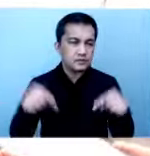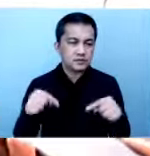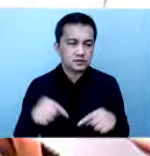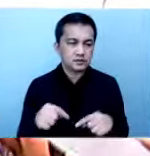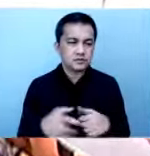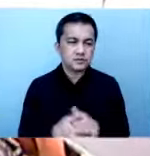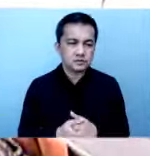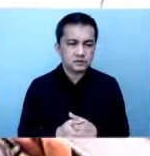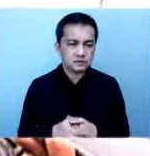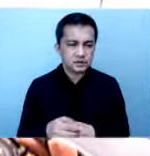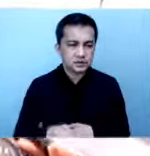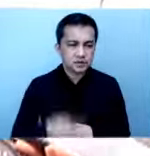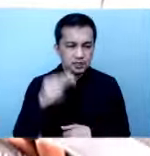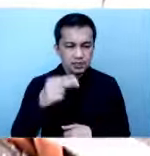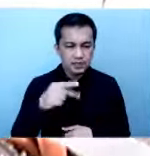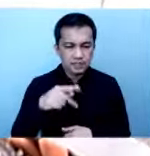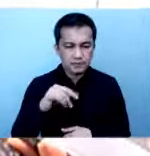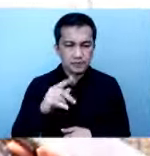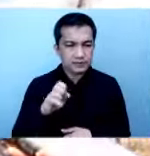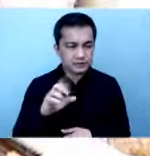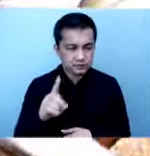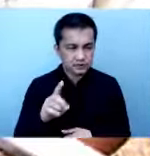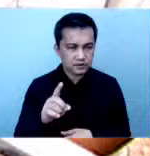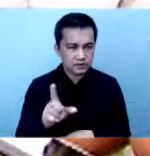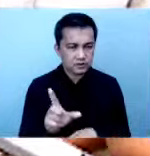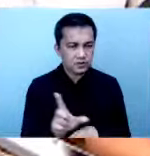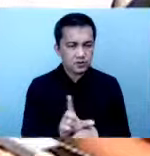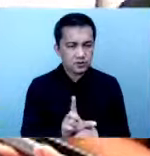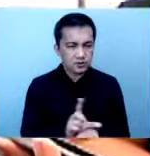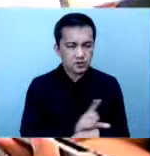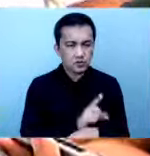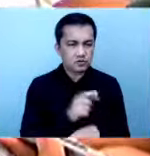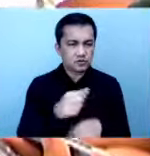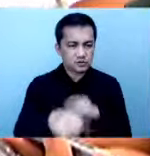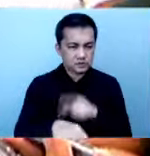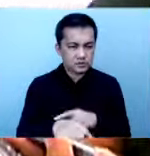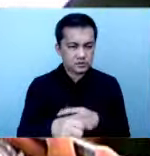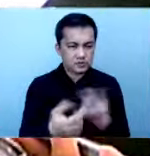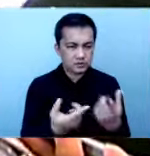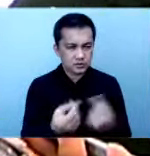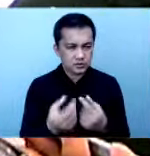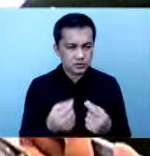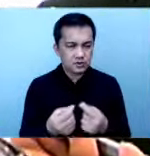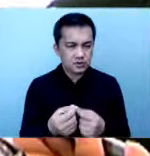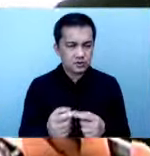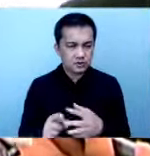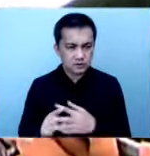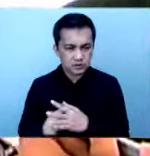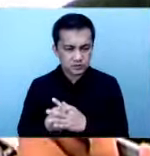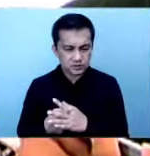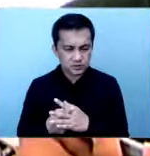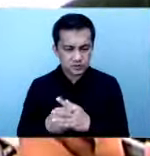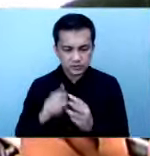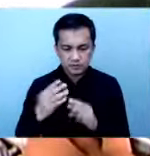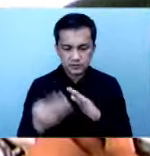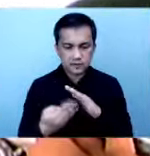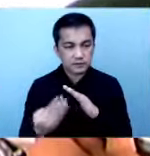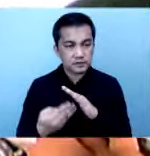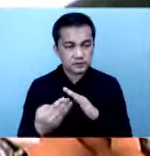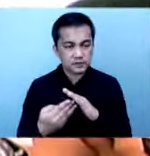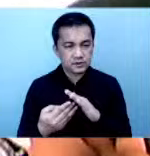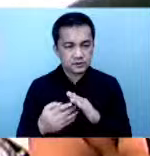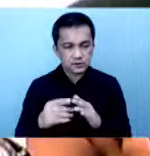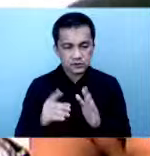very high paced pero long period na gagawin dahil magmula sa basic na doktrina